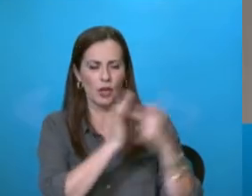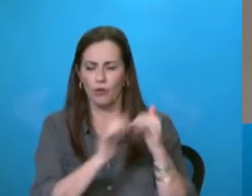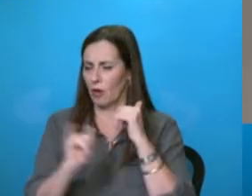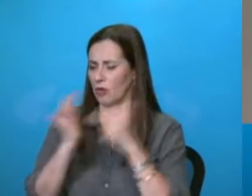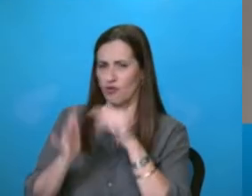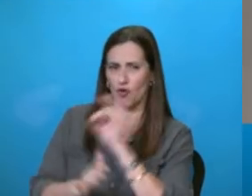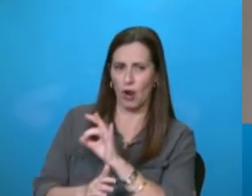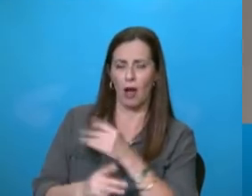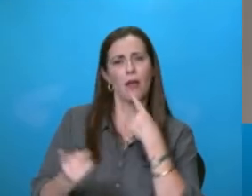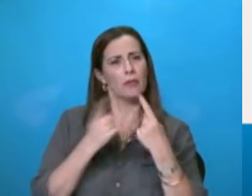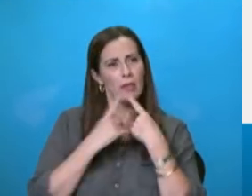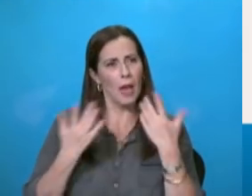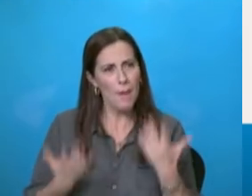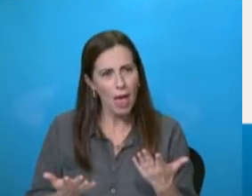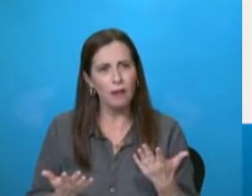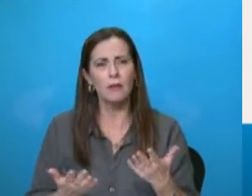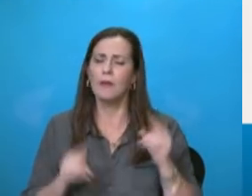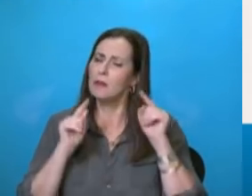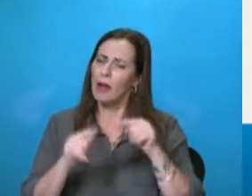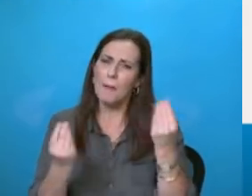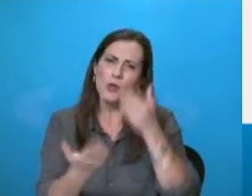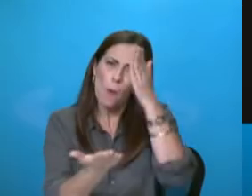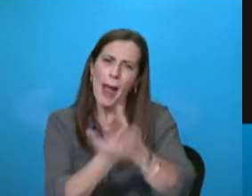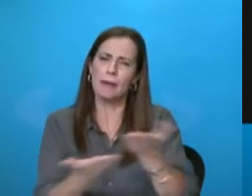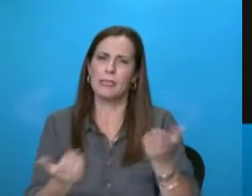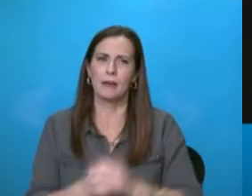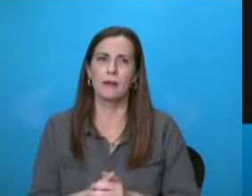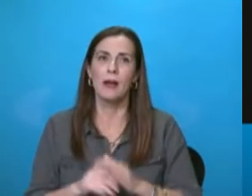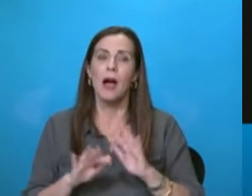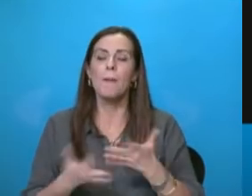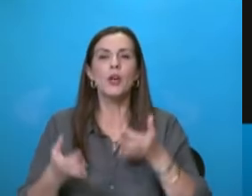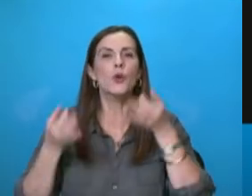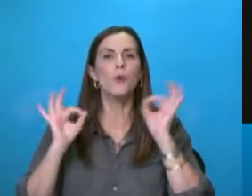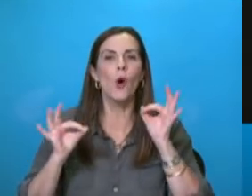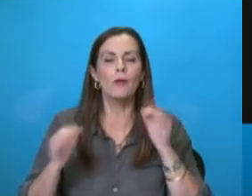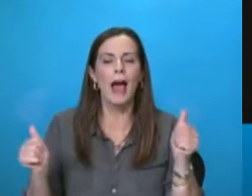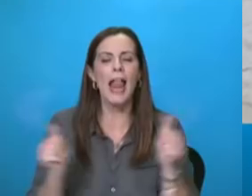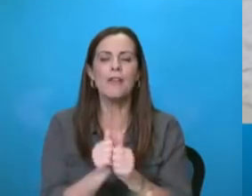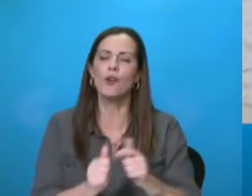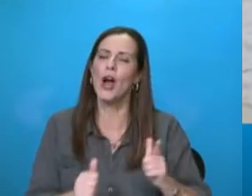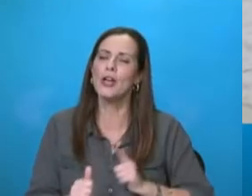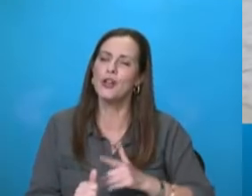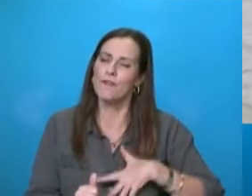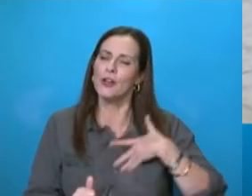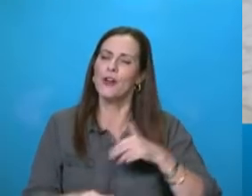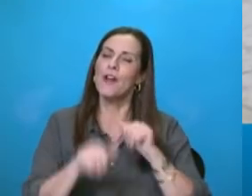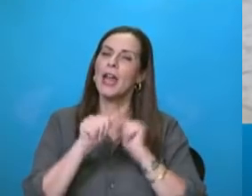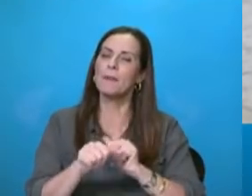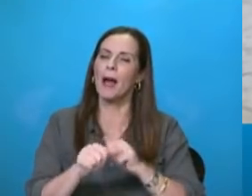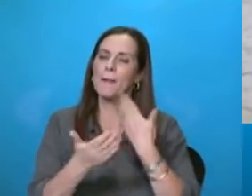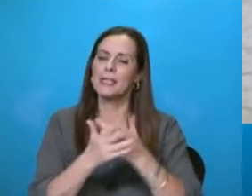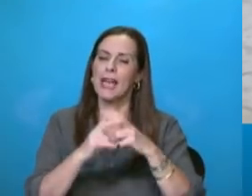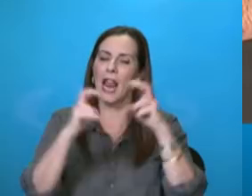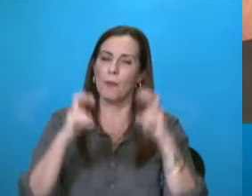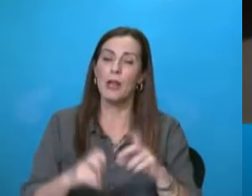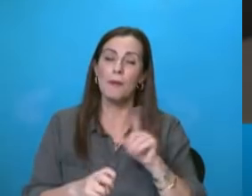שלו, נדבר על זה. נגיע לאיזשהו מקום באמצע. אבל מה שייחודי הוא הליווי האישי והרגשי שמציע העמותה